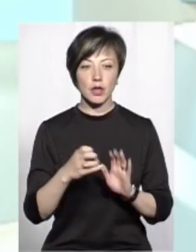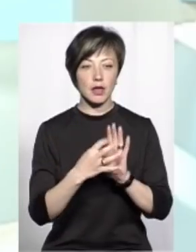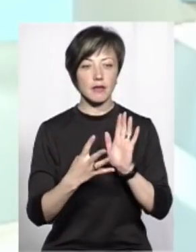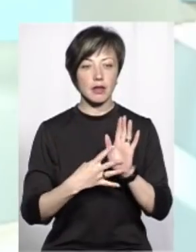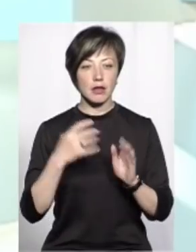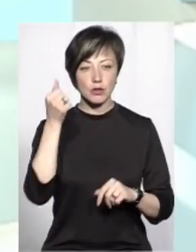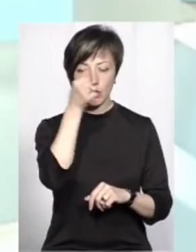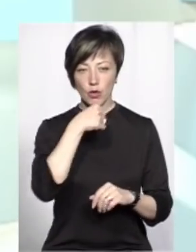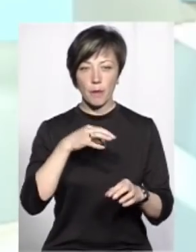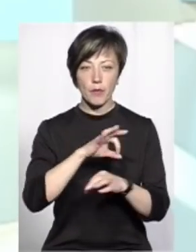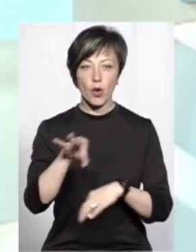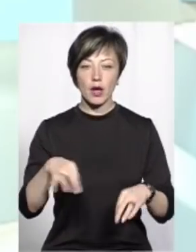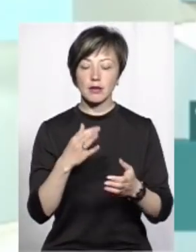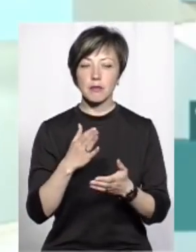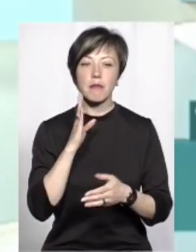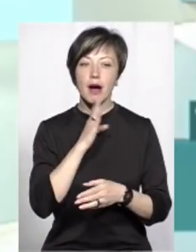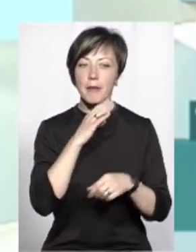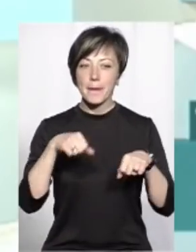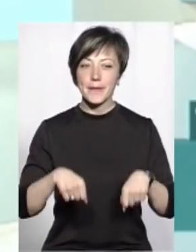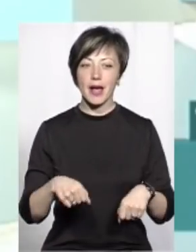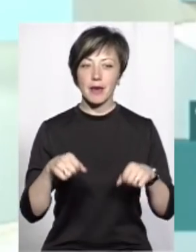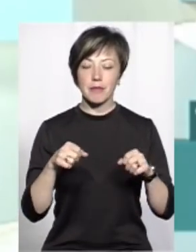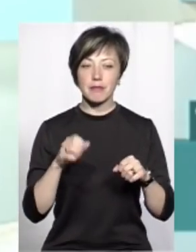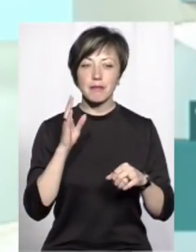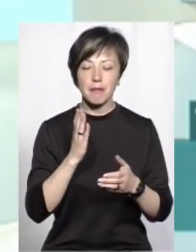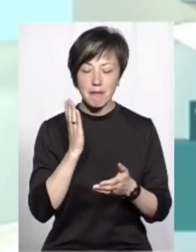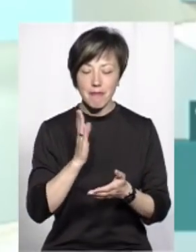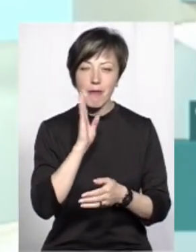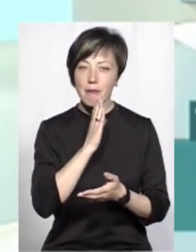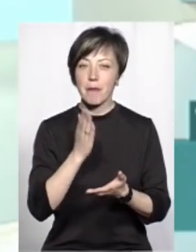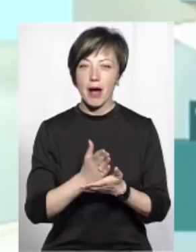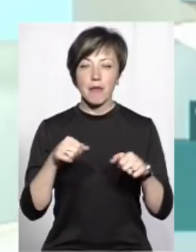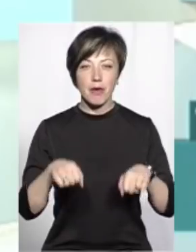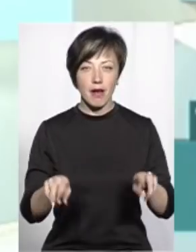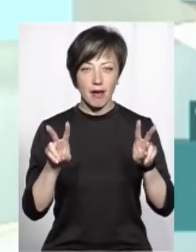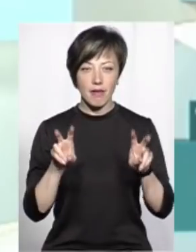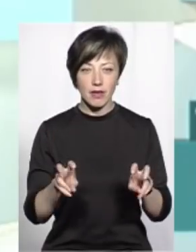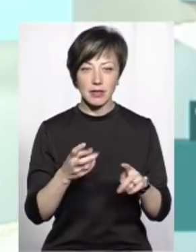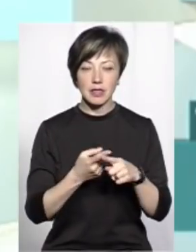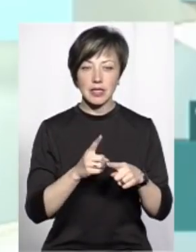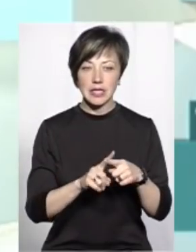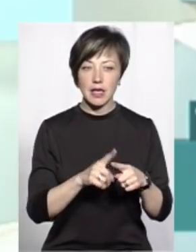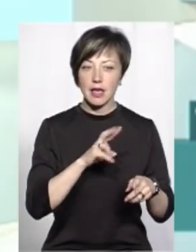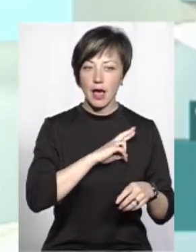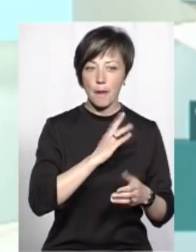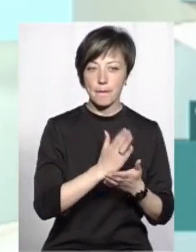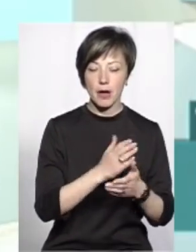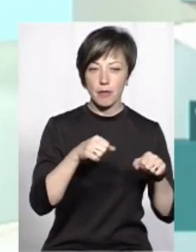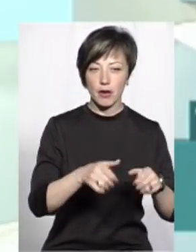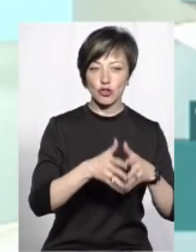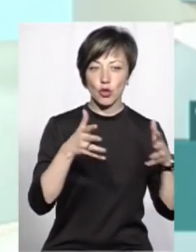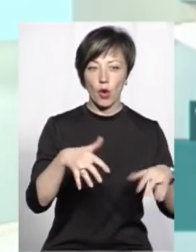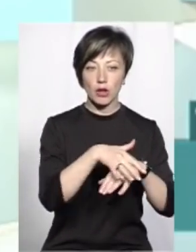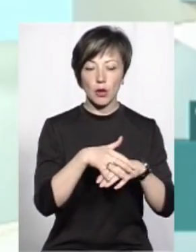року. Проект «Мама має право» – це як складова проекту «Я маю право». Оскільки проект «Я маю право» має більш широку аудиторію, ми